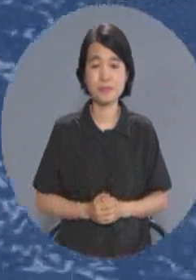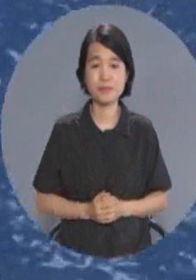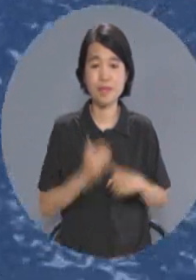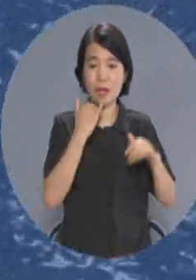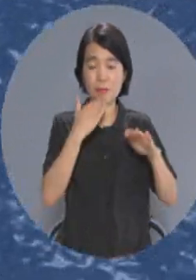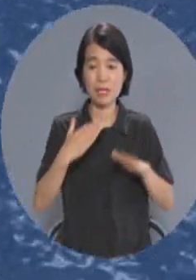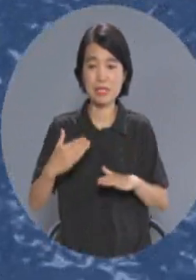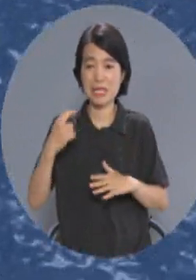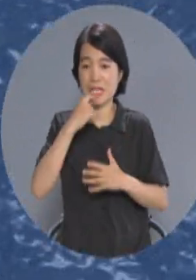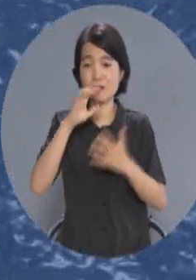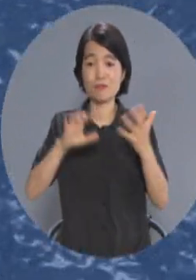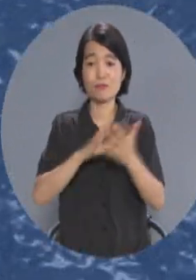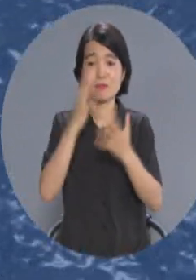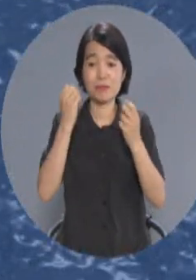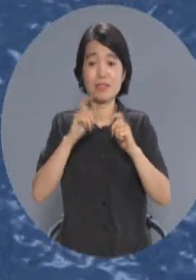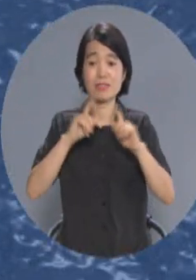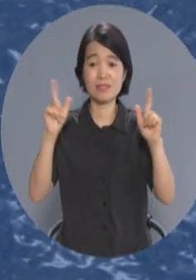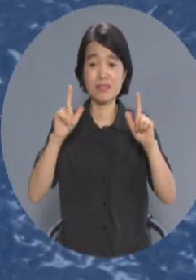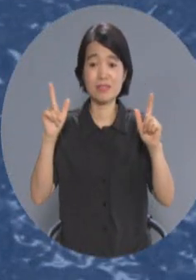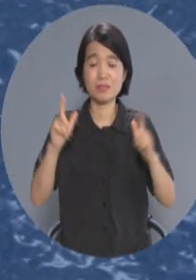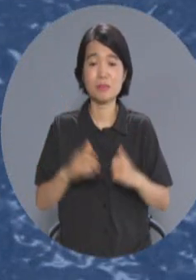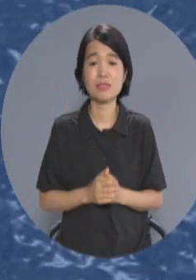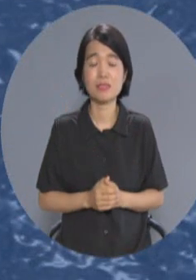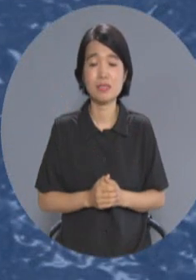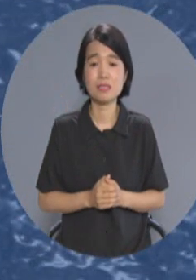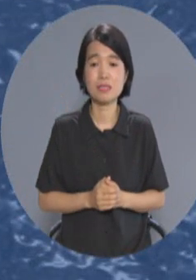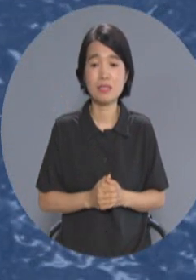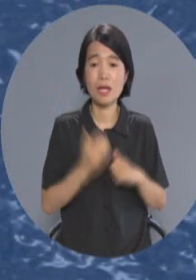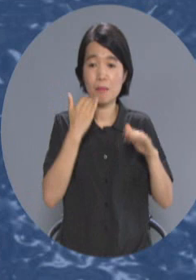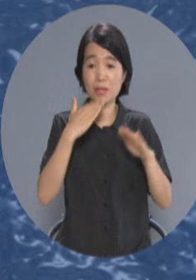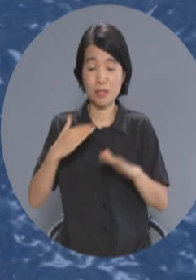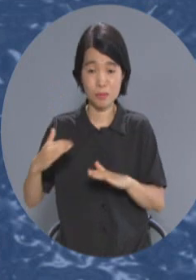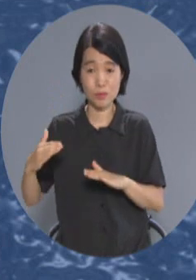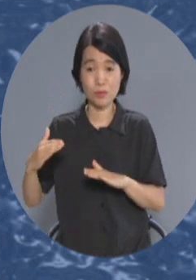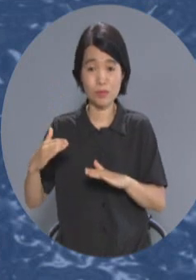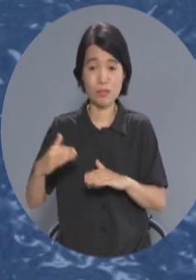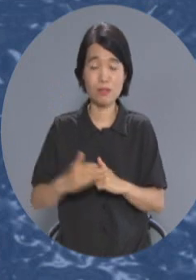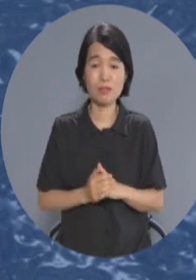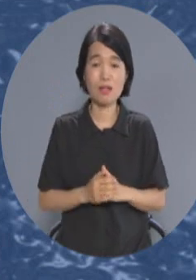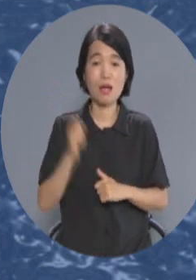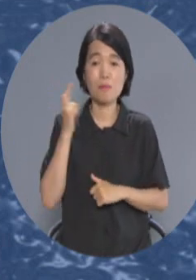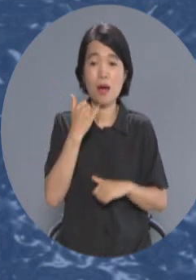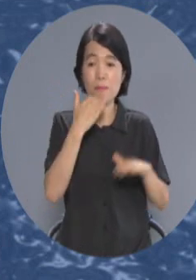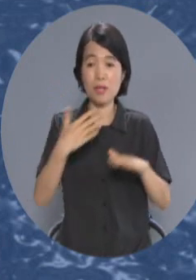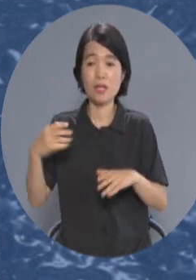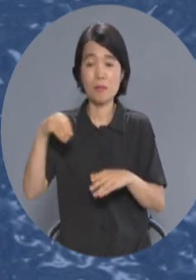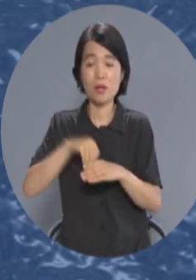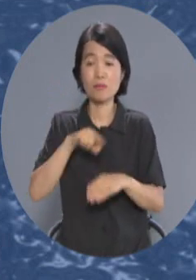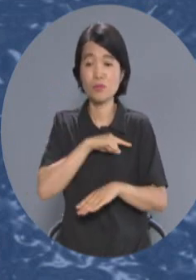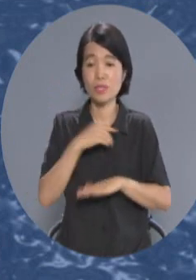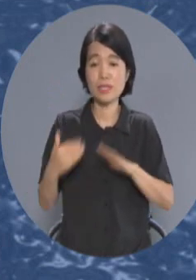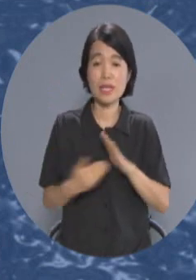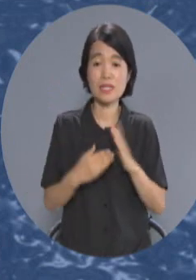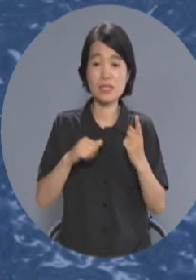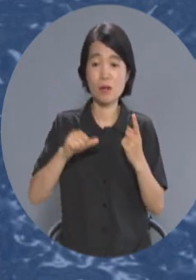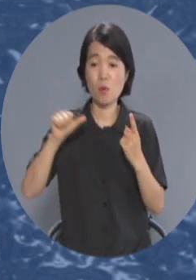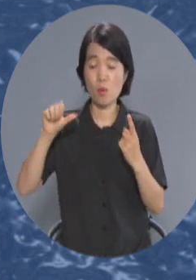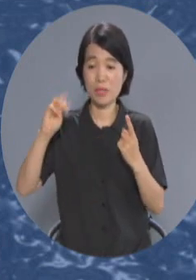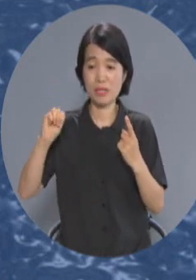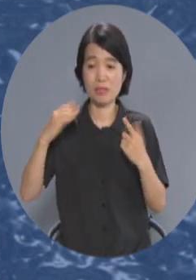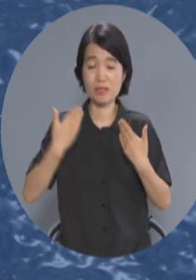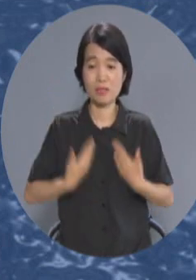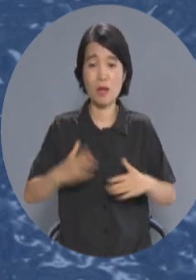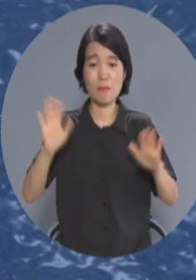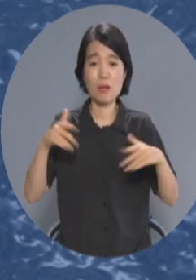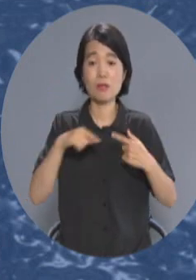회상은 구름 많은 날씨 이어집니다 예상되는 바다의 물결은 먼바다 포함 최대 1.5m 고 바람은